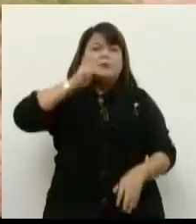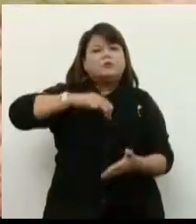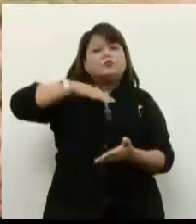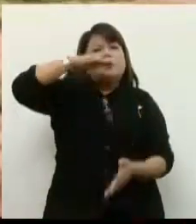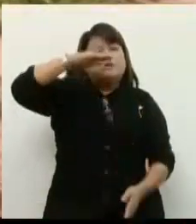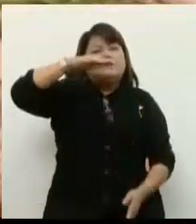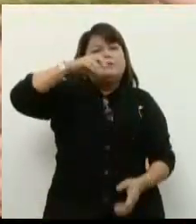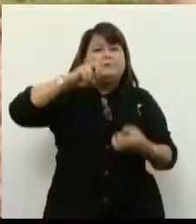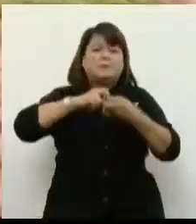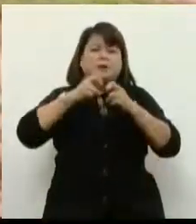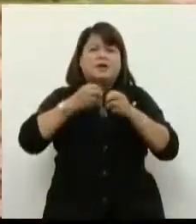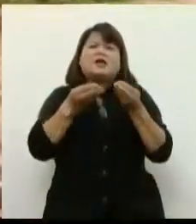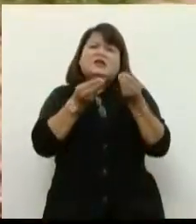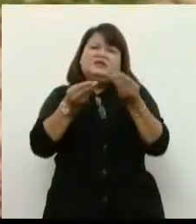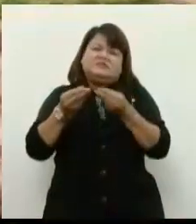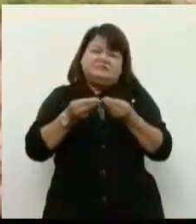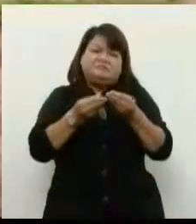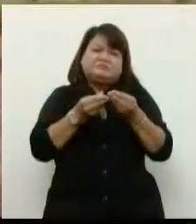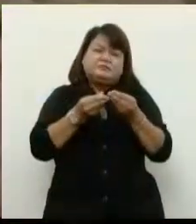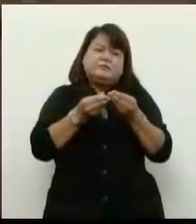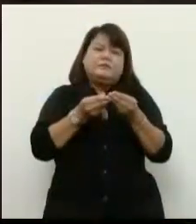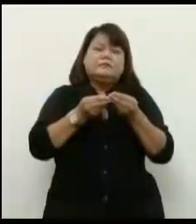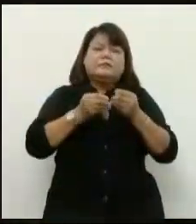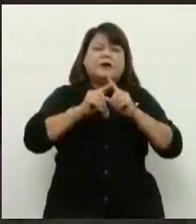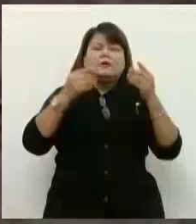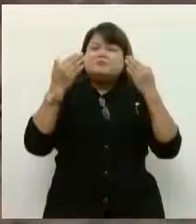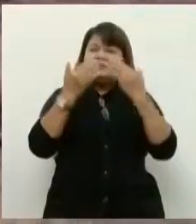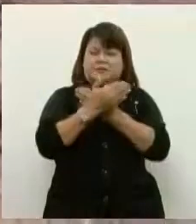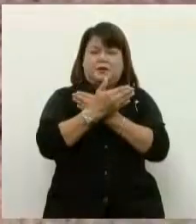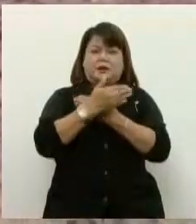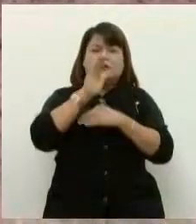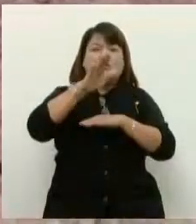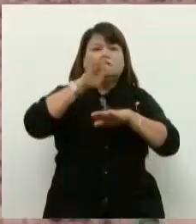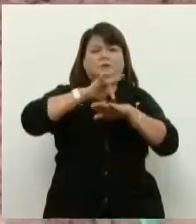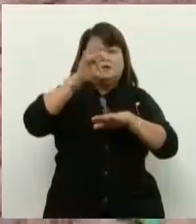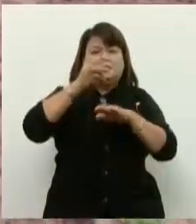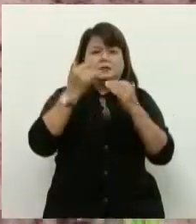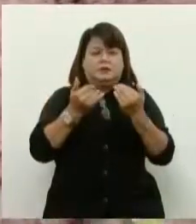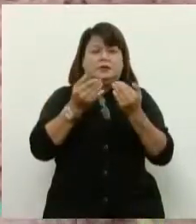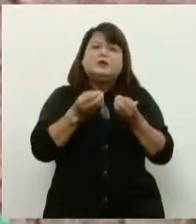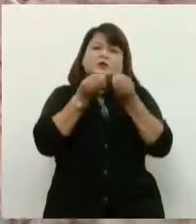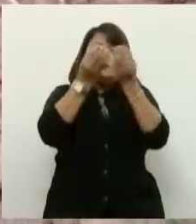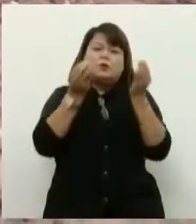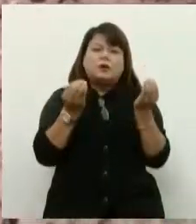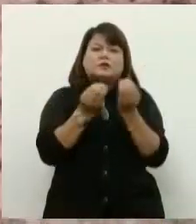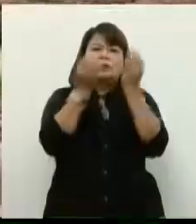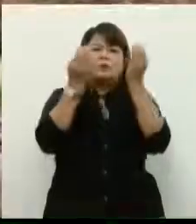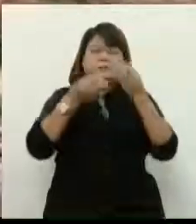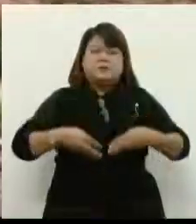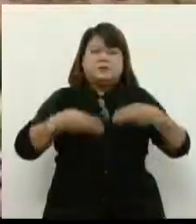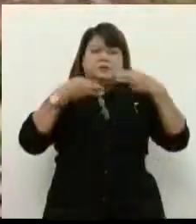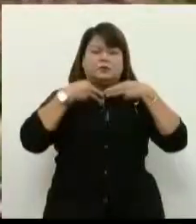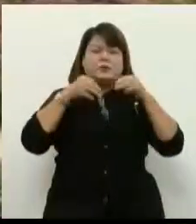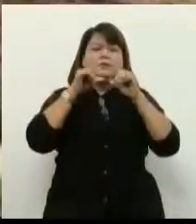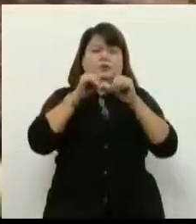ปัญหาคุณภาพดินเป็นต้นซึ่งการเปลี่ยนแปลงไปของธรรมชาตินี้ได้ส่งผลกระทบต่อชีวิตความเป็นอยู่